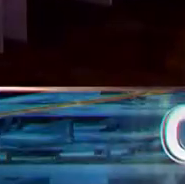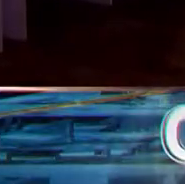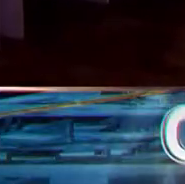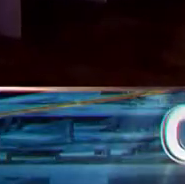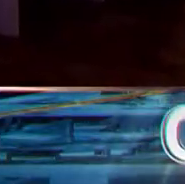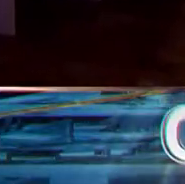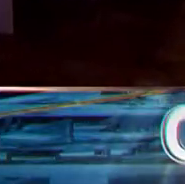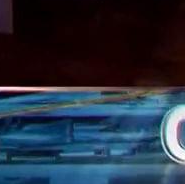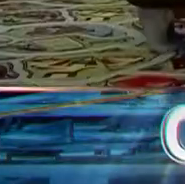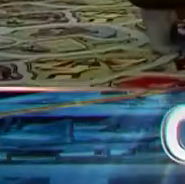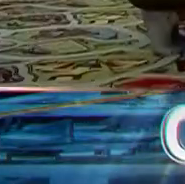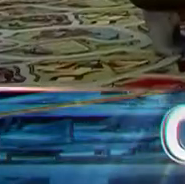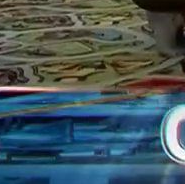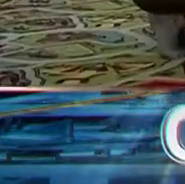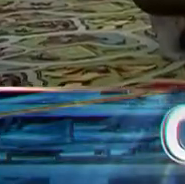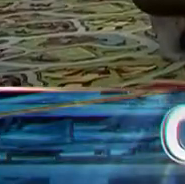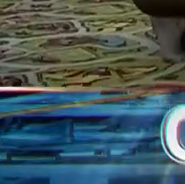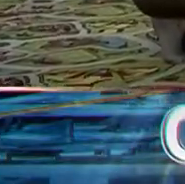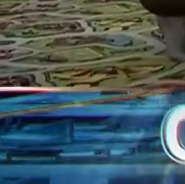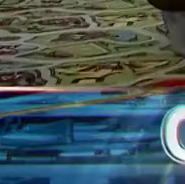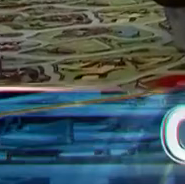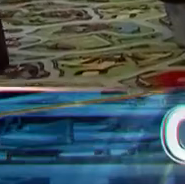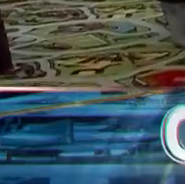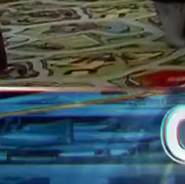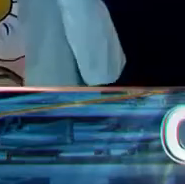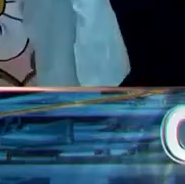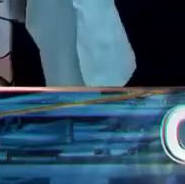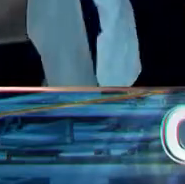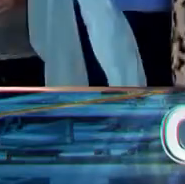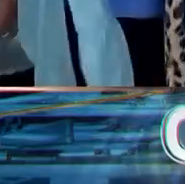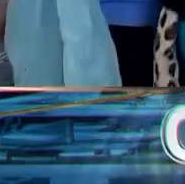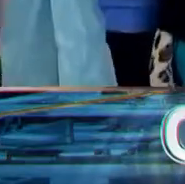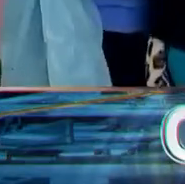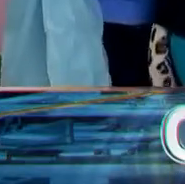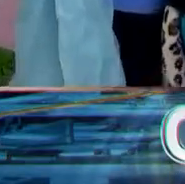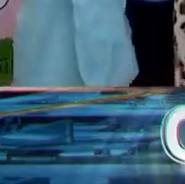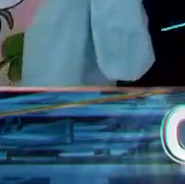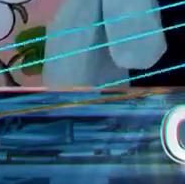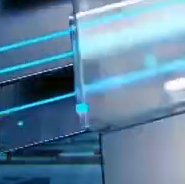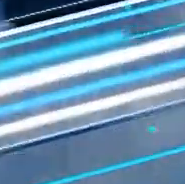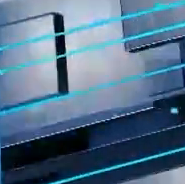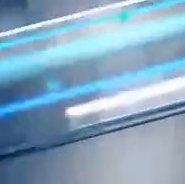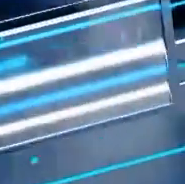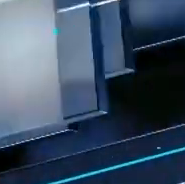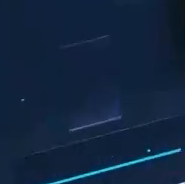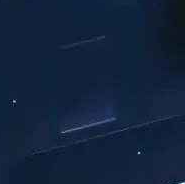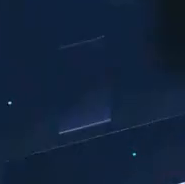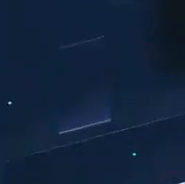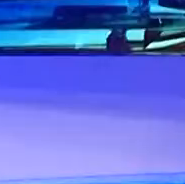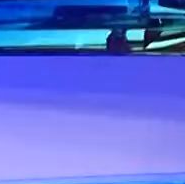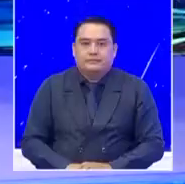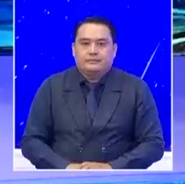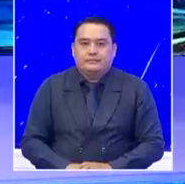За закрытыми дверями. В женской колонии устроили настоящий праздник детям, рожденных в неволе.